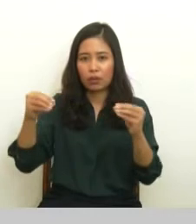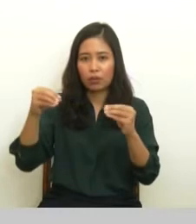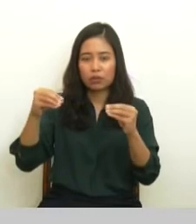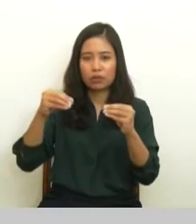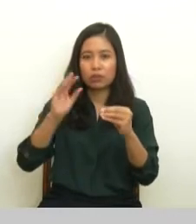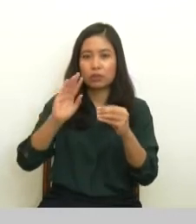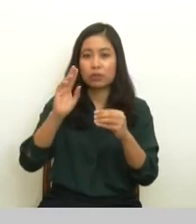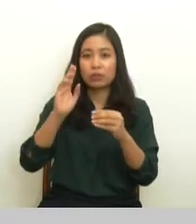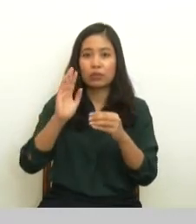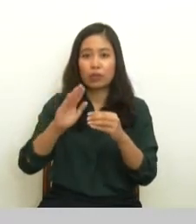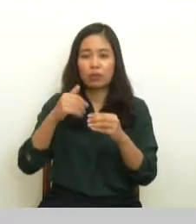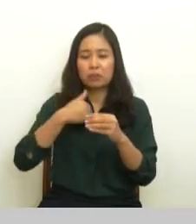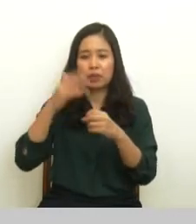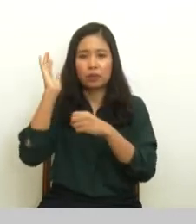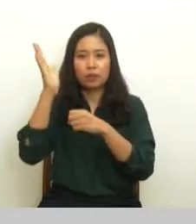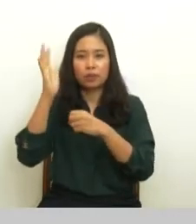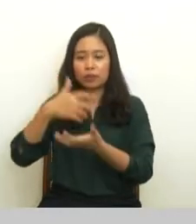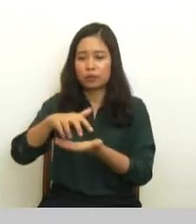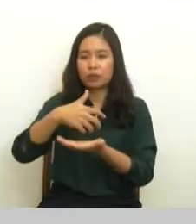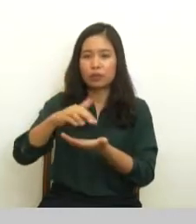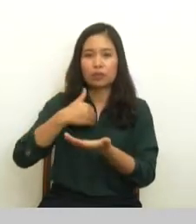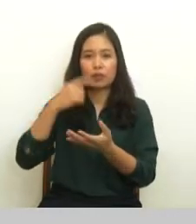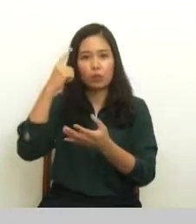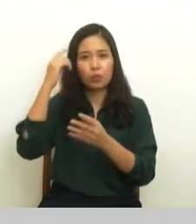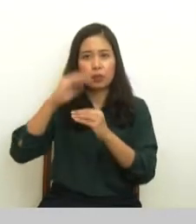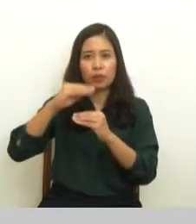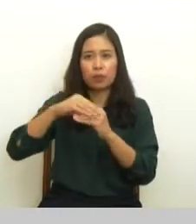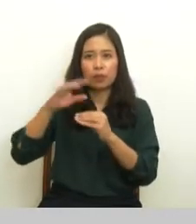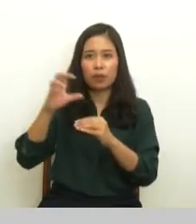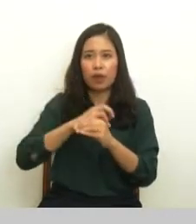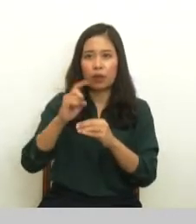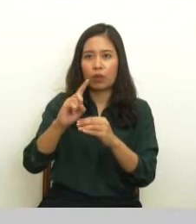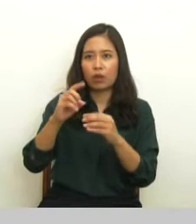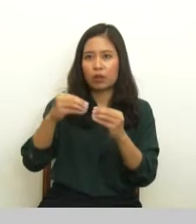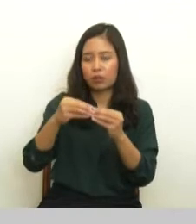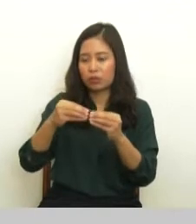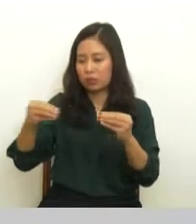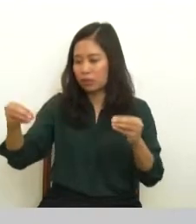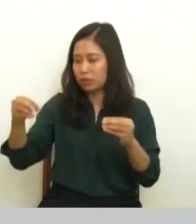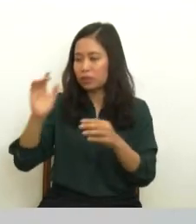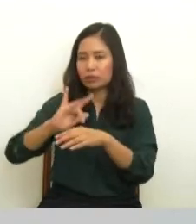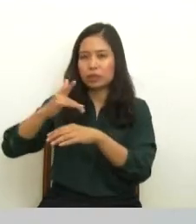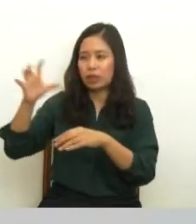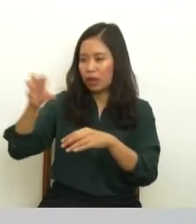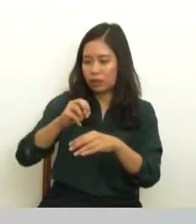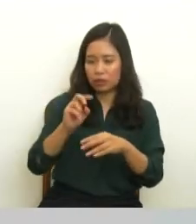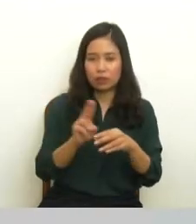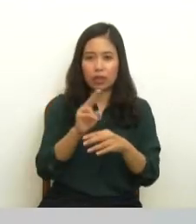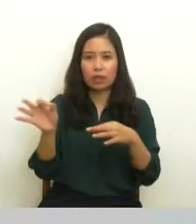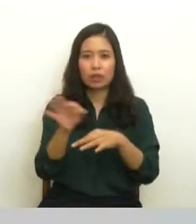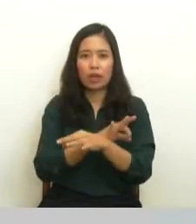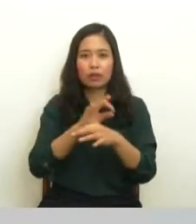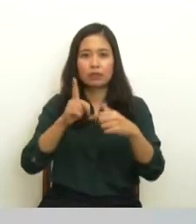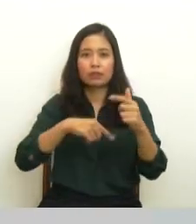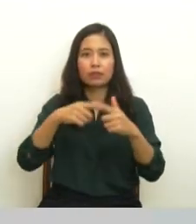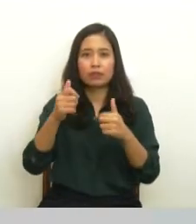ดยมีผู้รู้ให้ความรที่จําเป็เพิ่มเติมและได้น้ำหลอดธรรมชาติไปใช้ในชีวตประจำวันและสามารถพดเปส่งเดีวกั